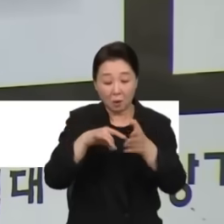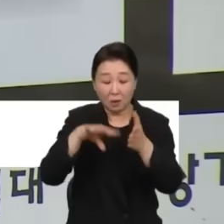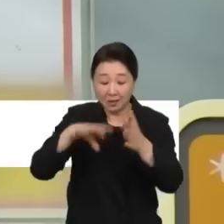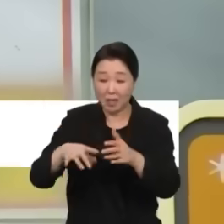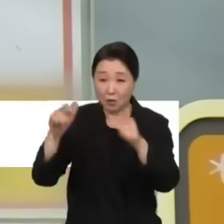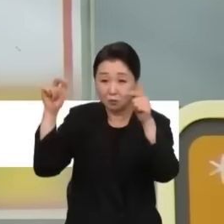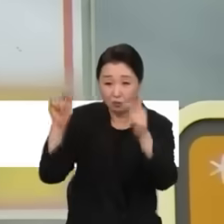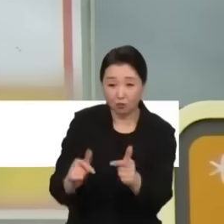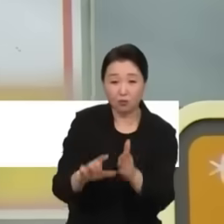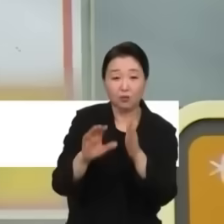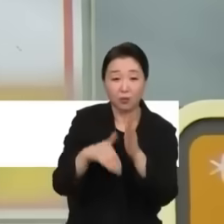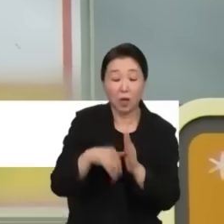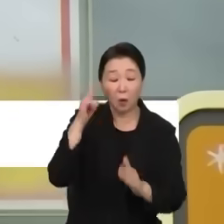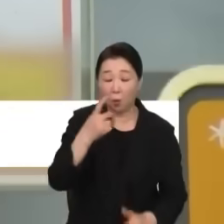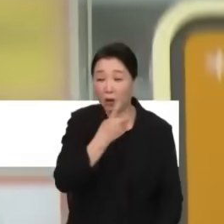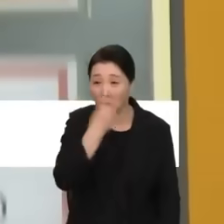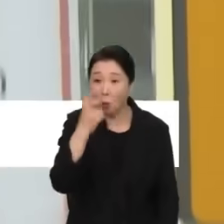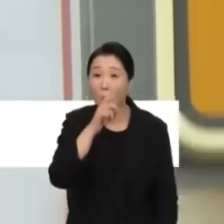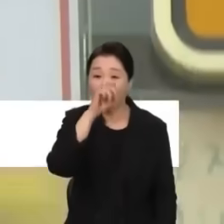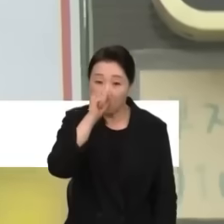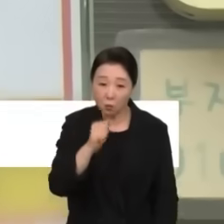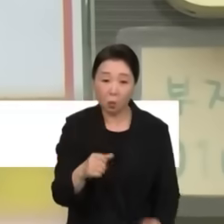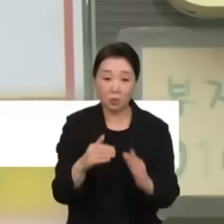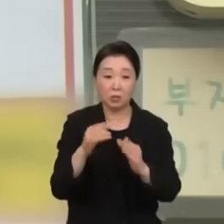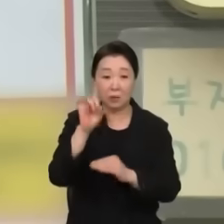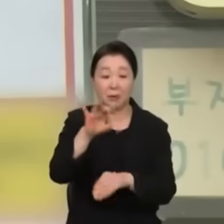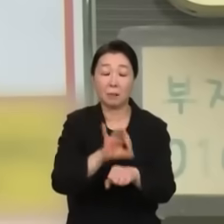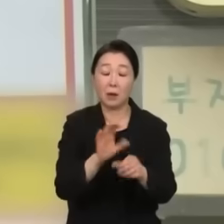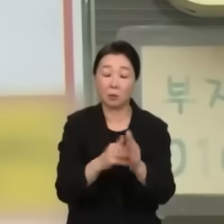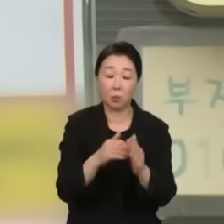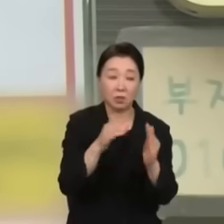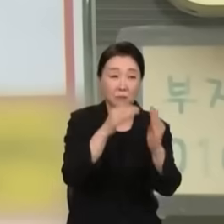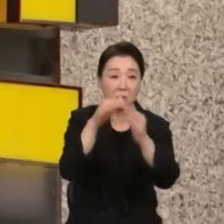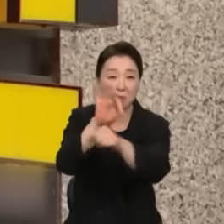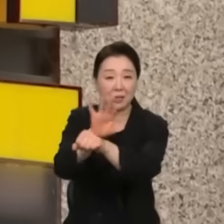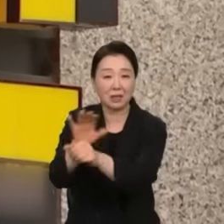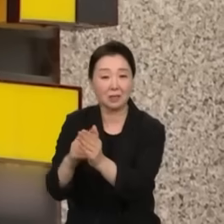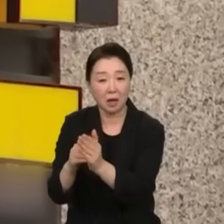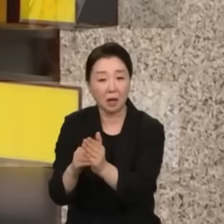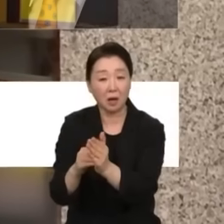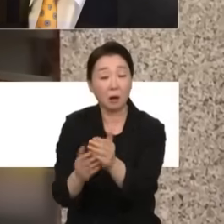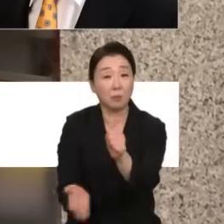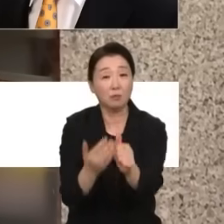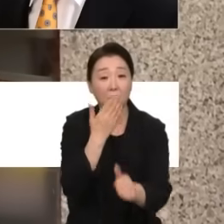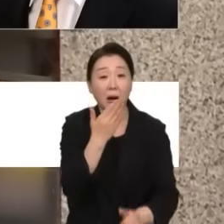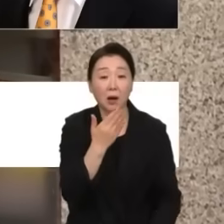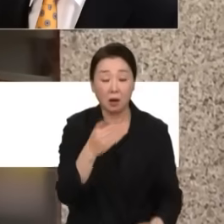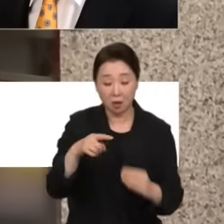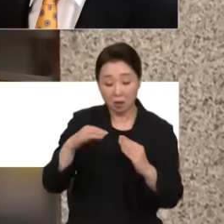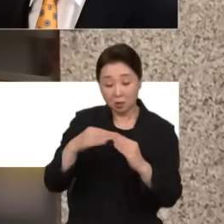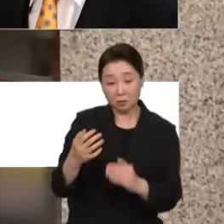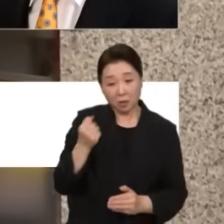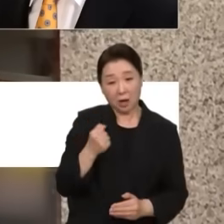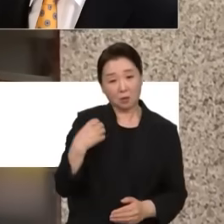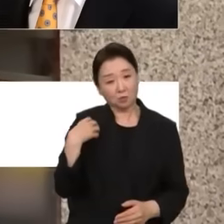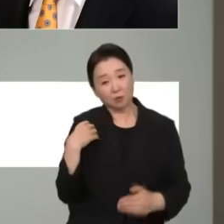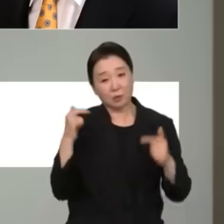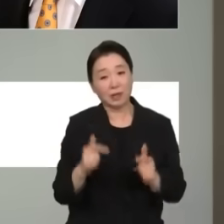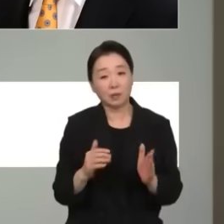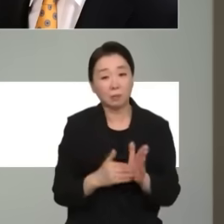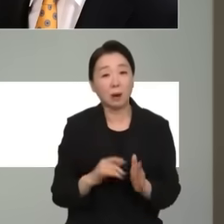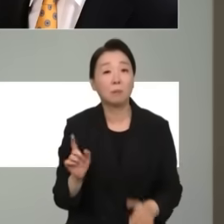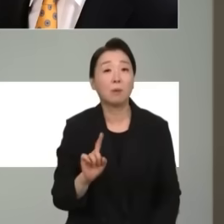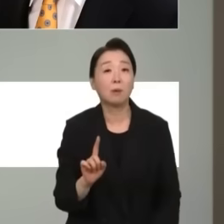수요가 급증하거나 오히려 다주택 보유를 추일 수 있다고 지적합니다 보유의 부담이 사라진다는 것이 결국은